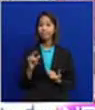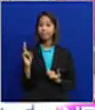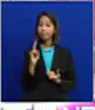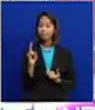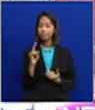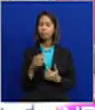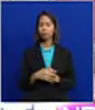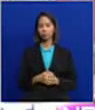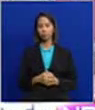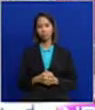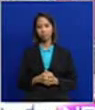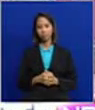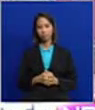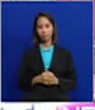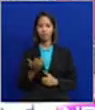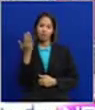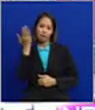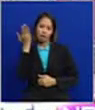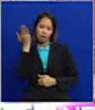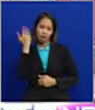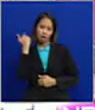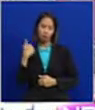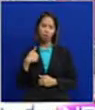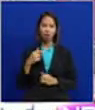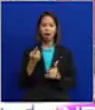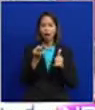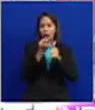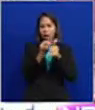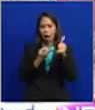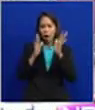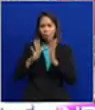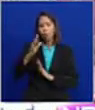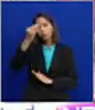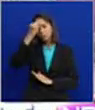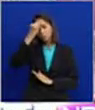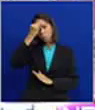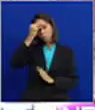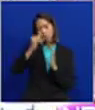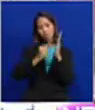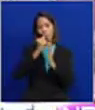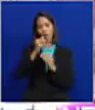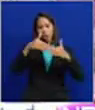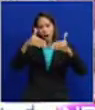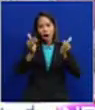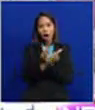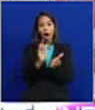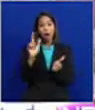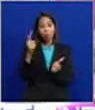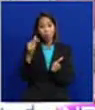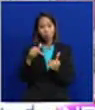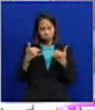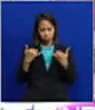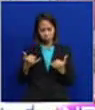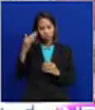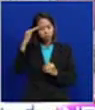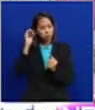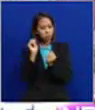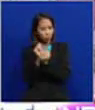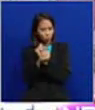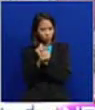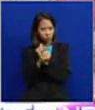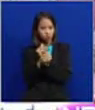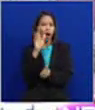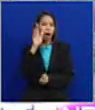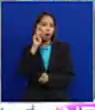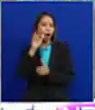คดีความคืบหน้าค่ะฆ่าอดีตนักธุรกิจชายชาวญี่ปุ่นซึ่งอยู่ที่จังหวัดอ่างทองนะคะล่าสุดวันนี้ตำรวจแถลงข่าวการจับกุมผู้ต้